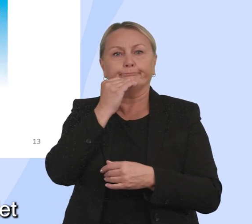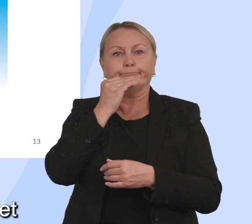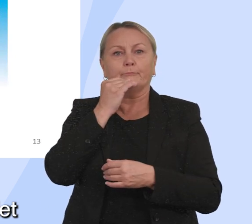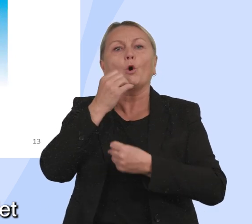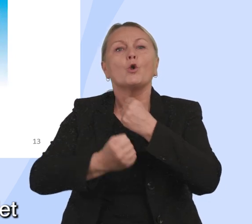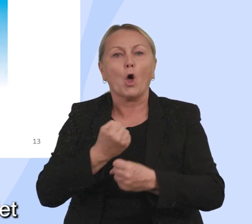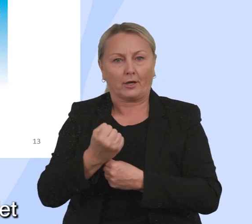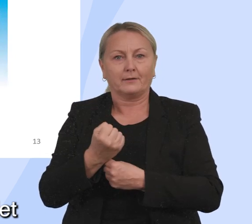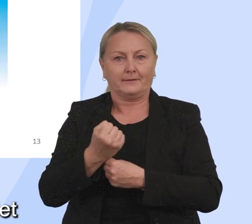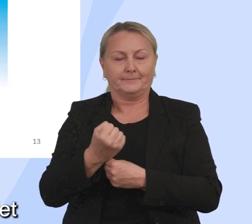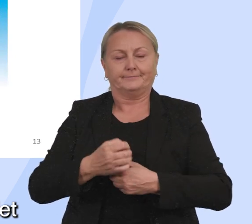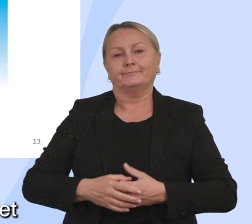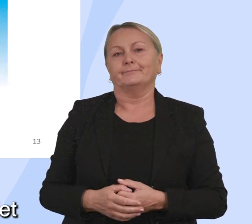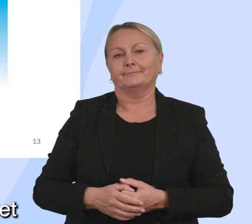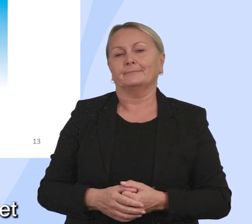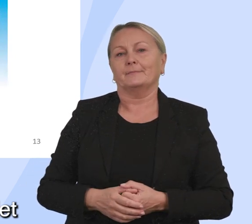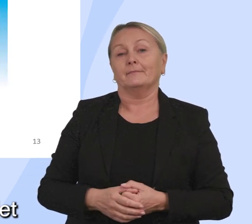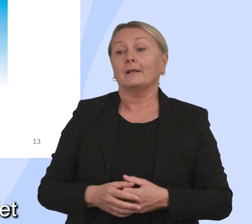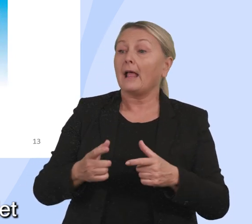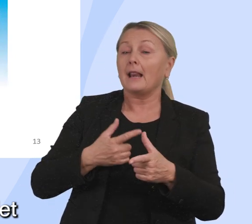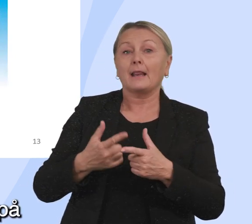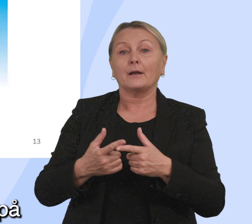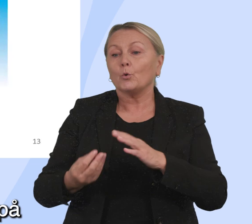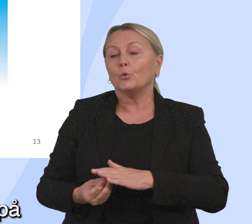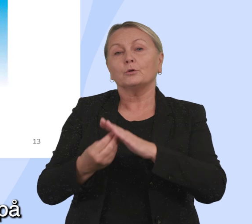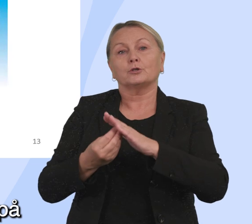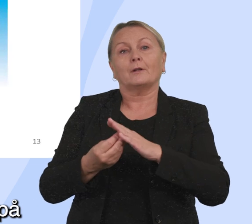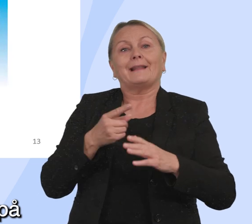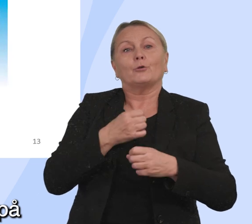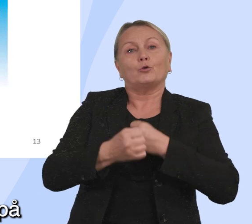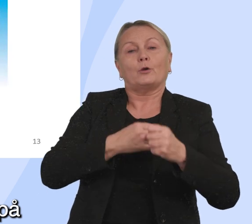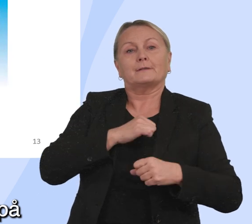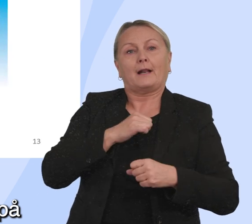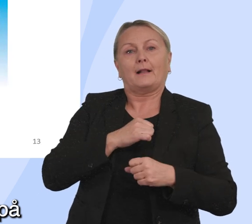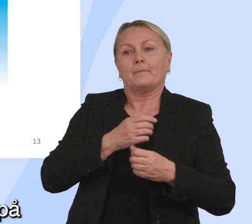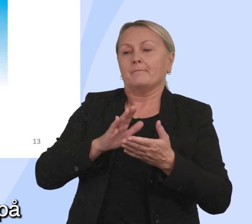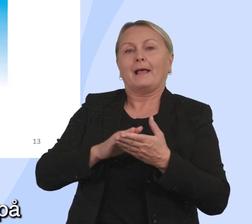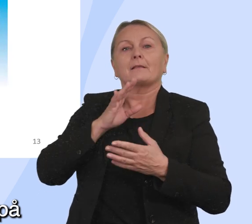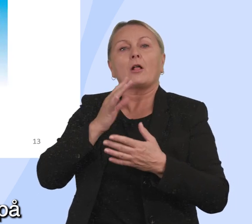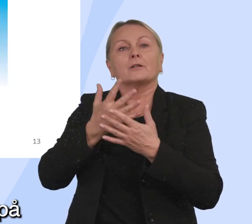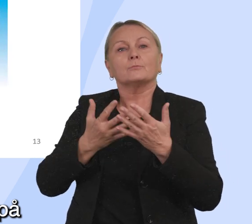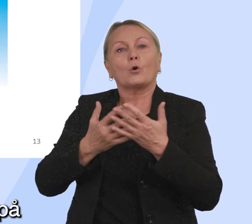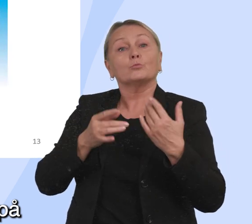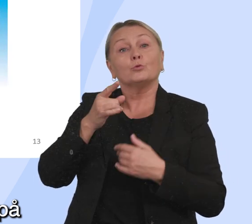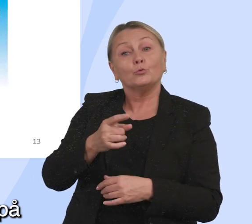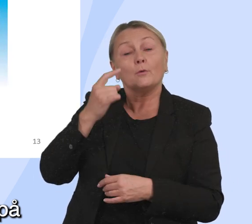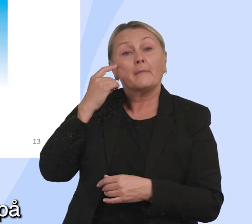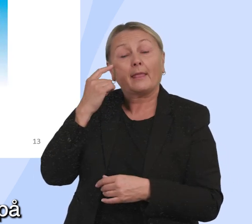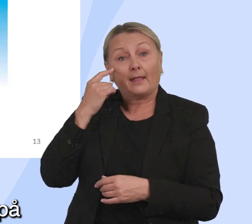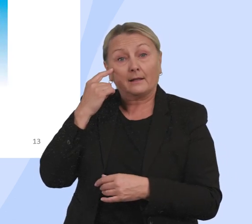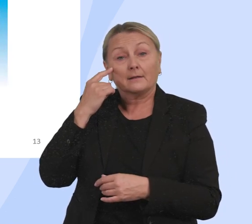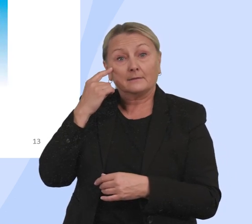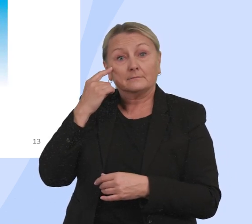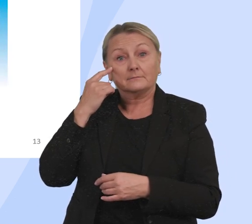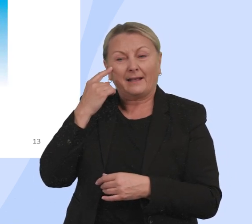det, du gør med det talesprog, som du mener, der er relevant også at anvende. Men overvej, at der er ingen grund til at